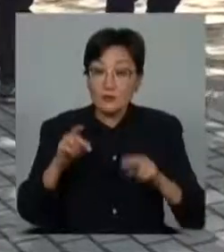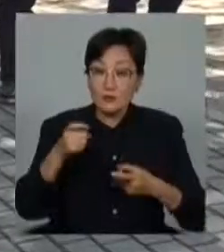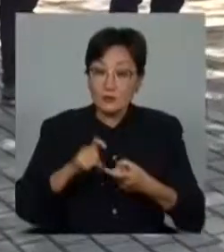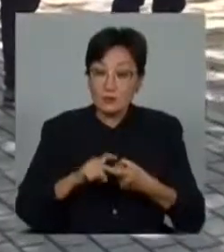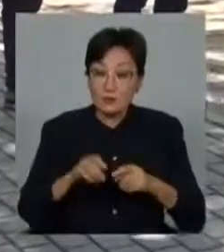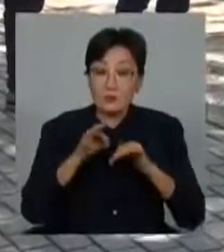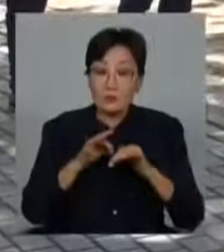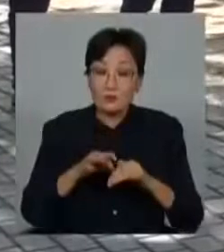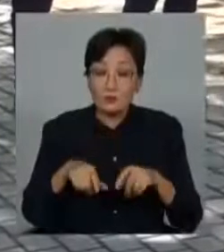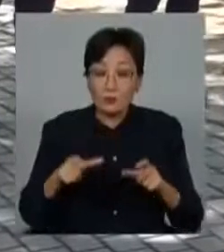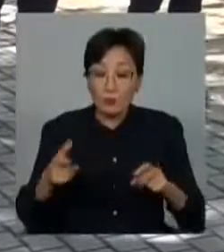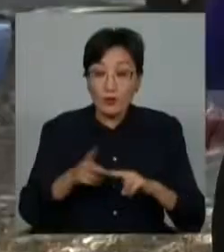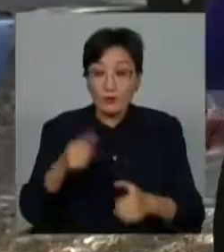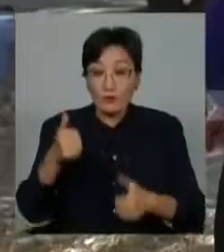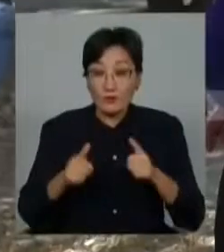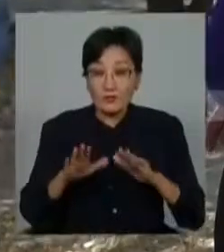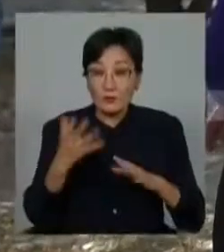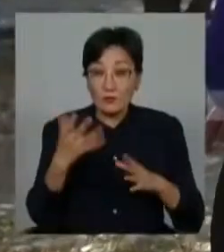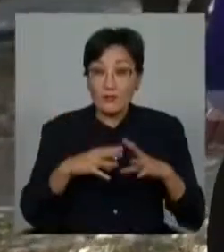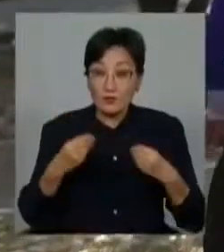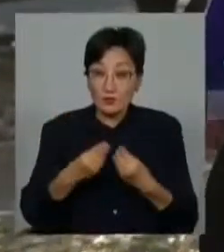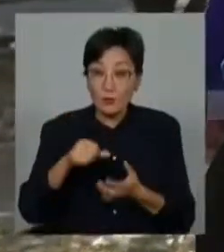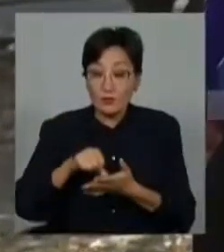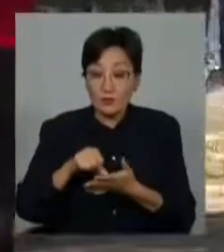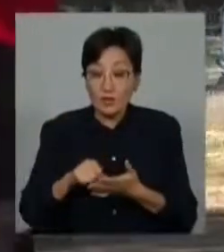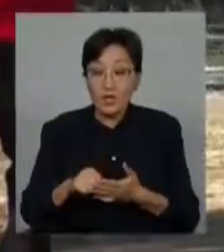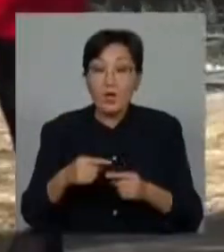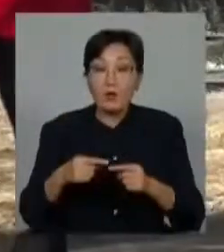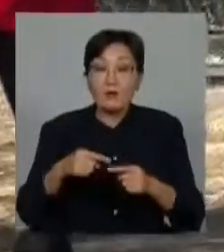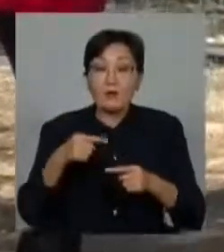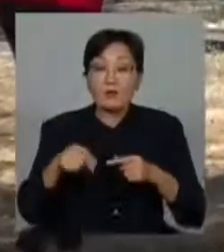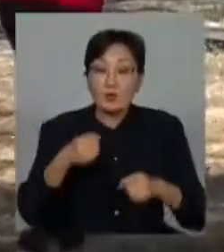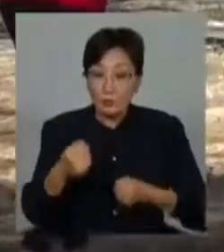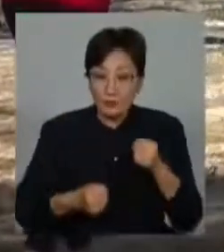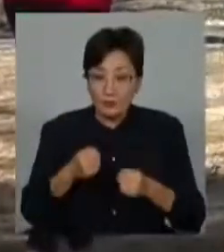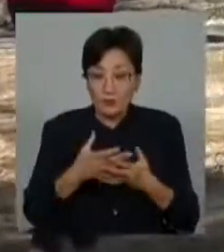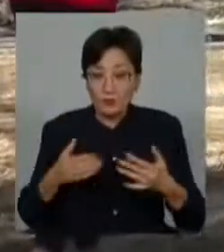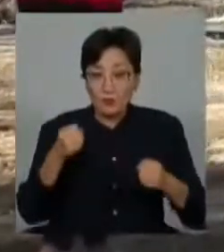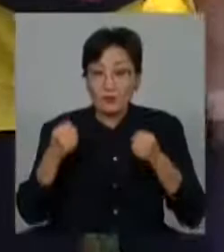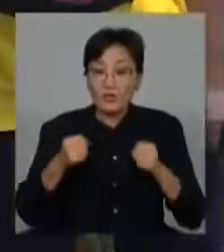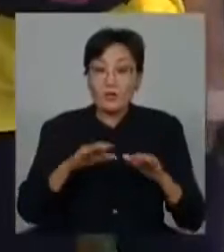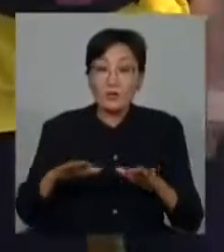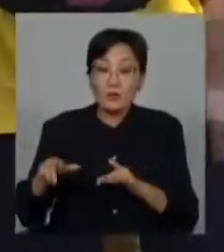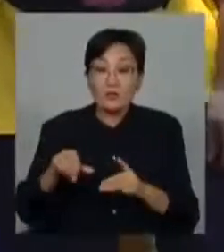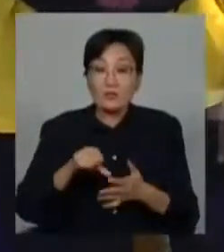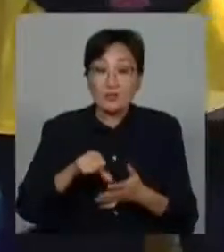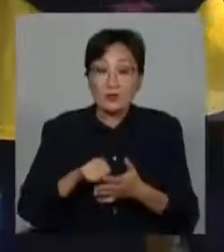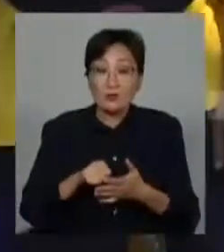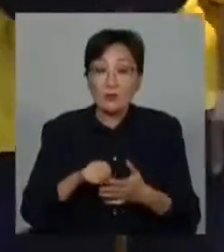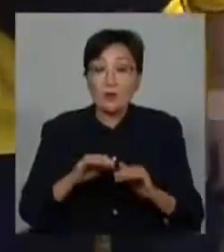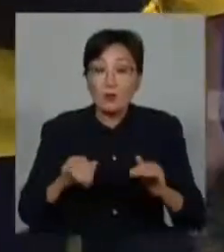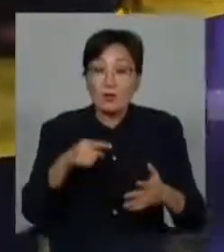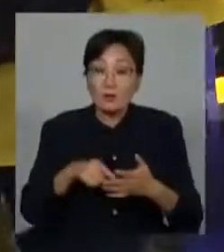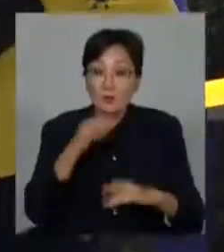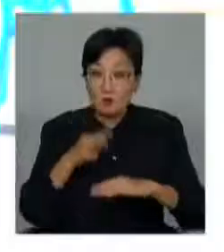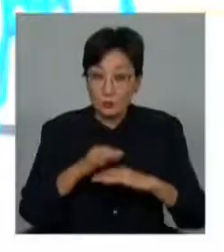байланысты ұйымдастырушылар бұл байқауға тек 5 шаңыраны қатыстырыпты. Олар қашықтыққа жүгіріп түрлі спорттық шараларға қатысса, балалар викториналық сұрақтарға